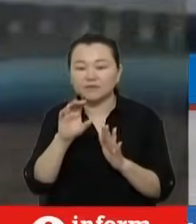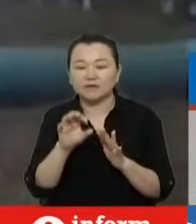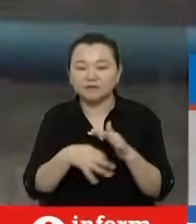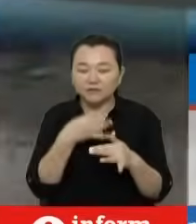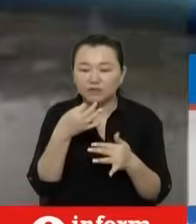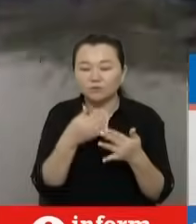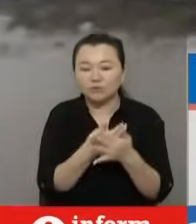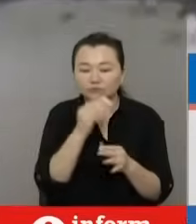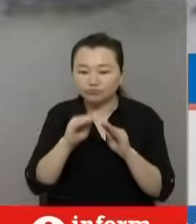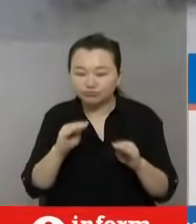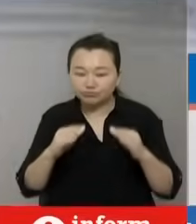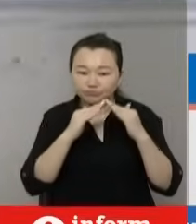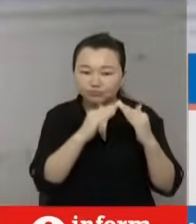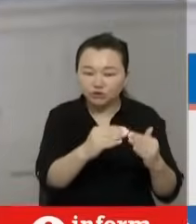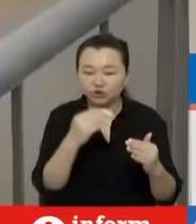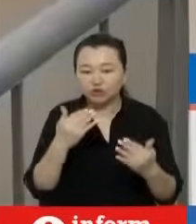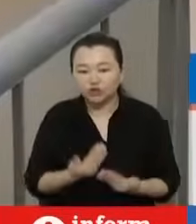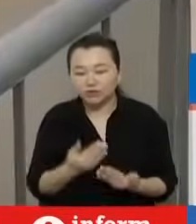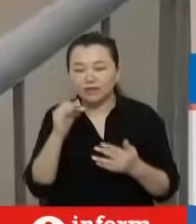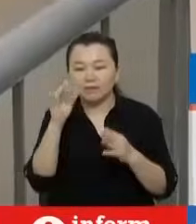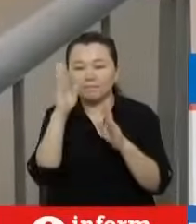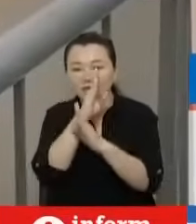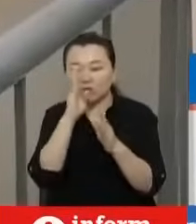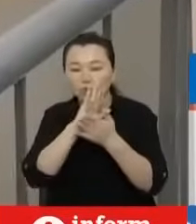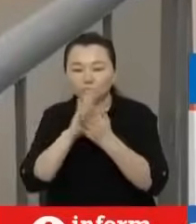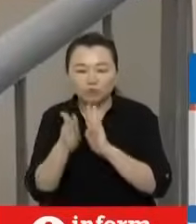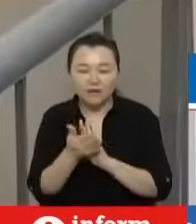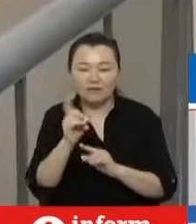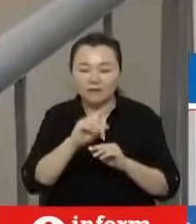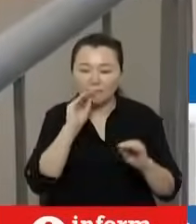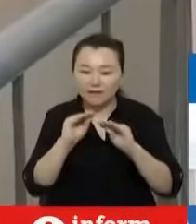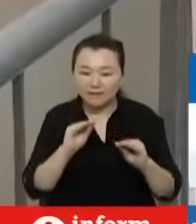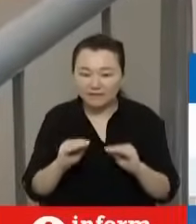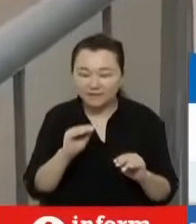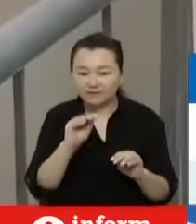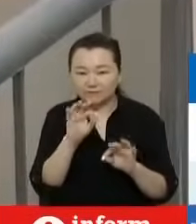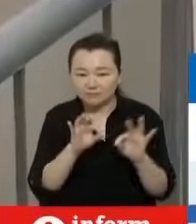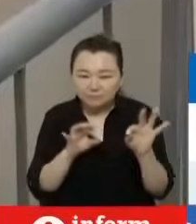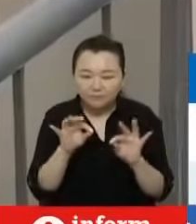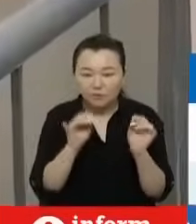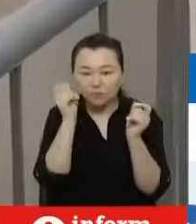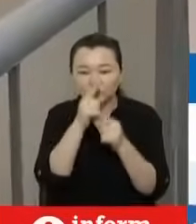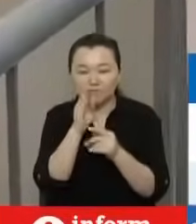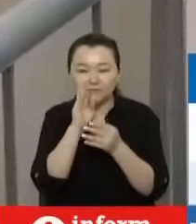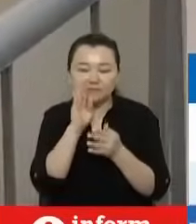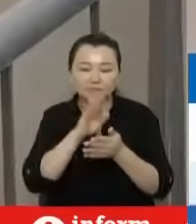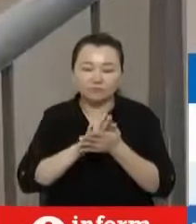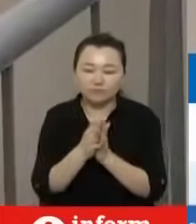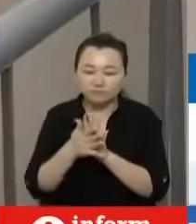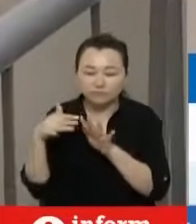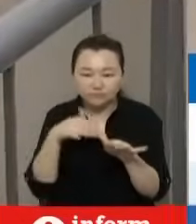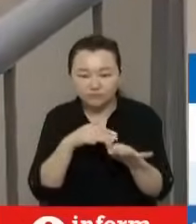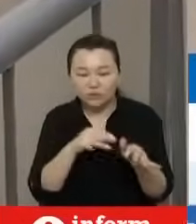жилой застройки, рельефа и метеоусловий. Это моделирование поможет специалистам оценить паводковую ситуацию и уменьшить